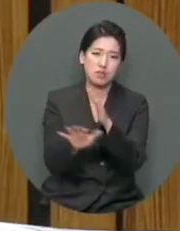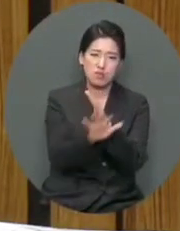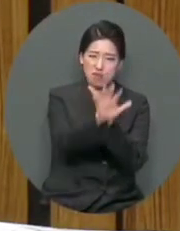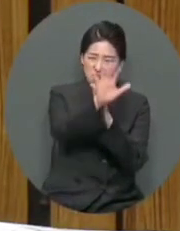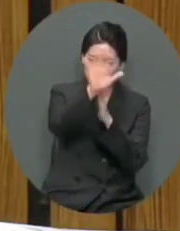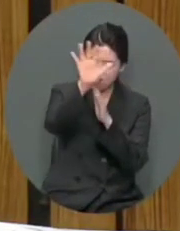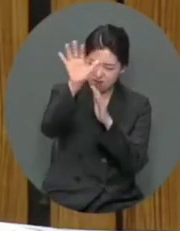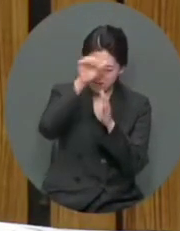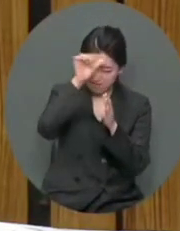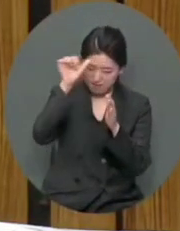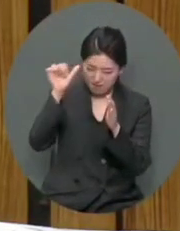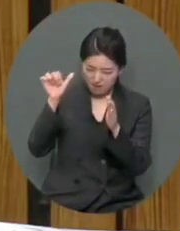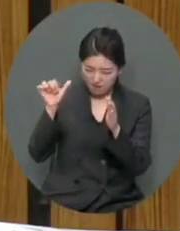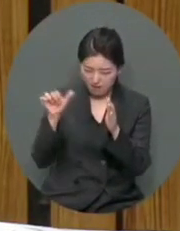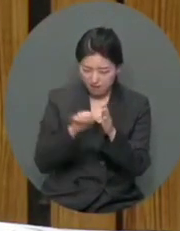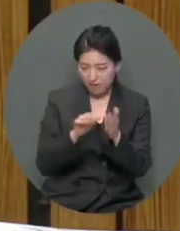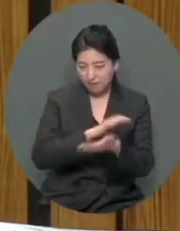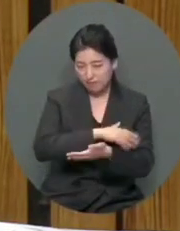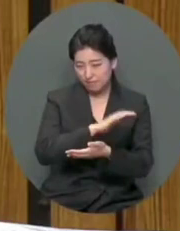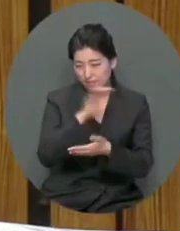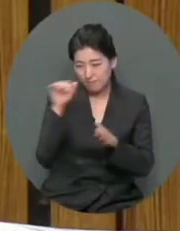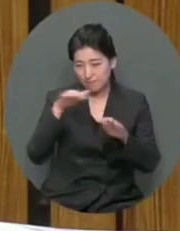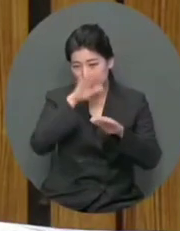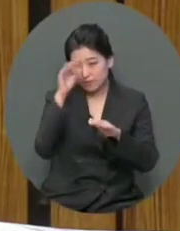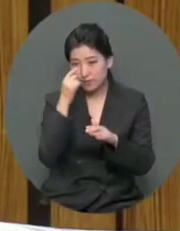생애를 다 이렇게